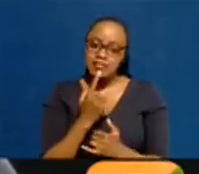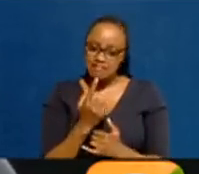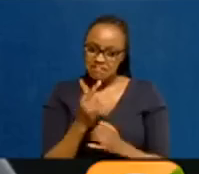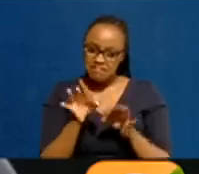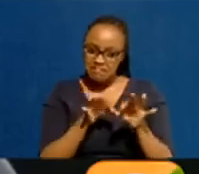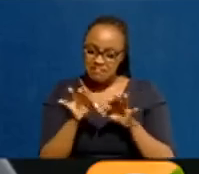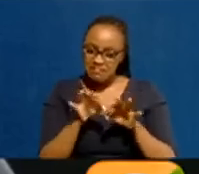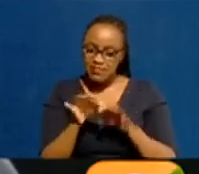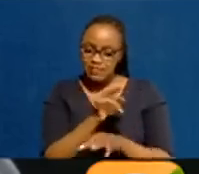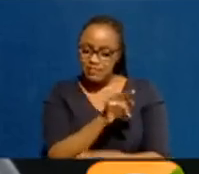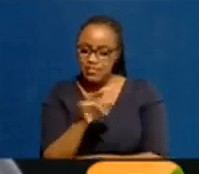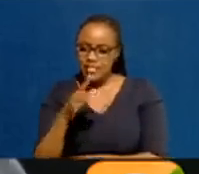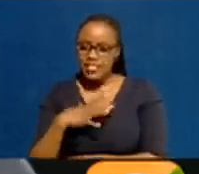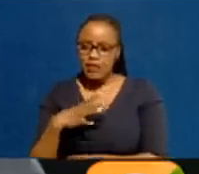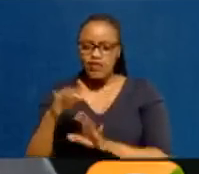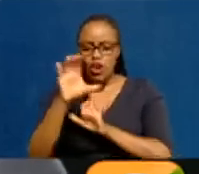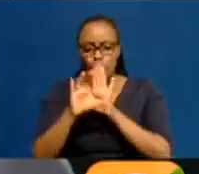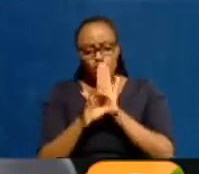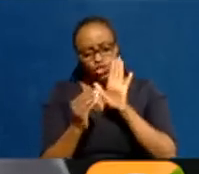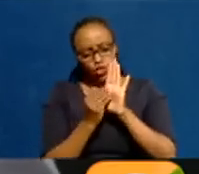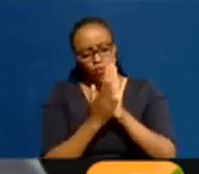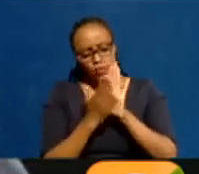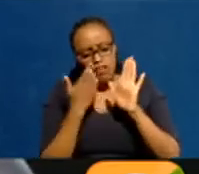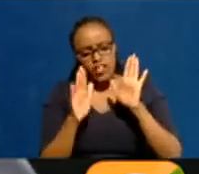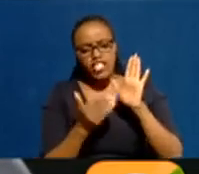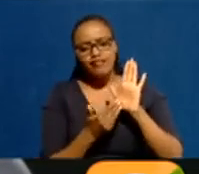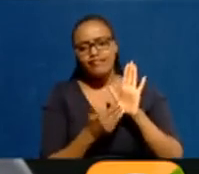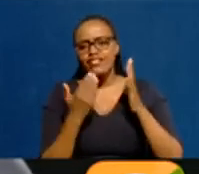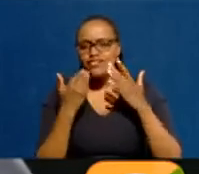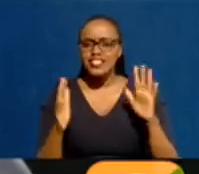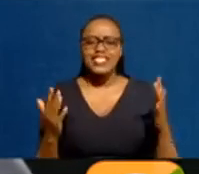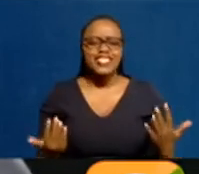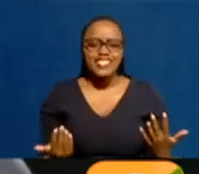hawa watu wote, na katiba yetu inasema, Rashid,